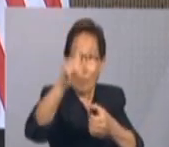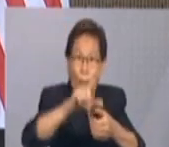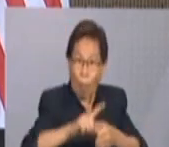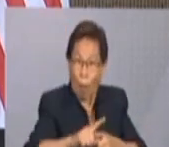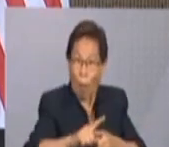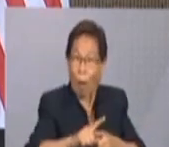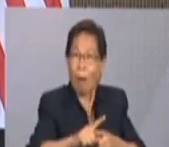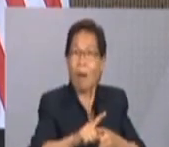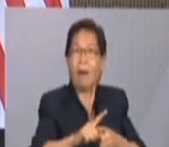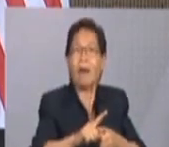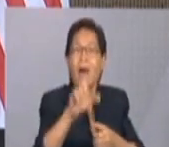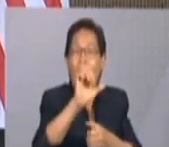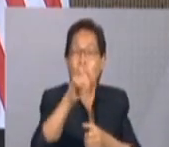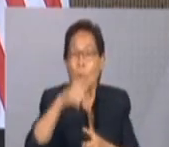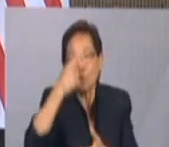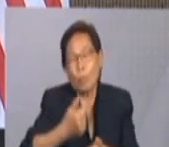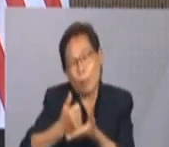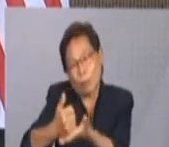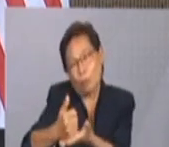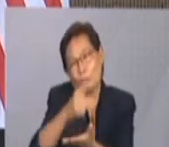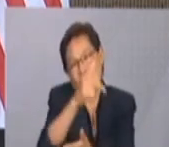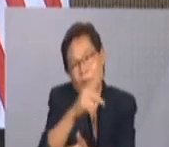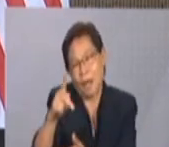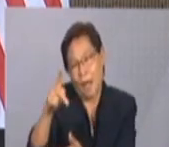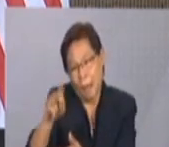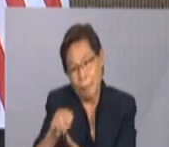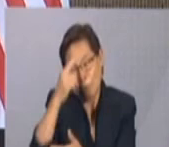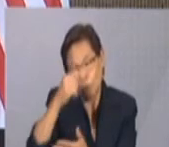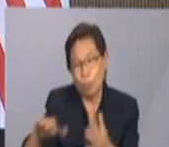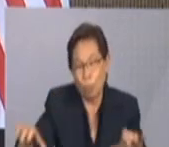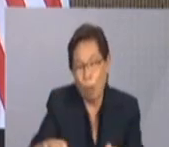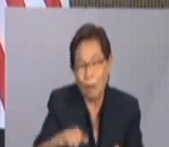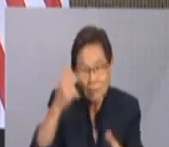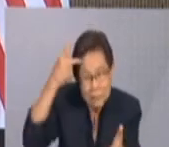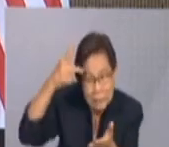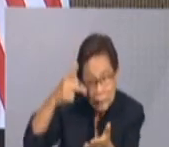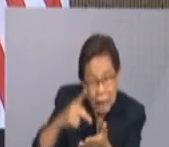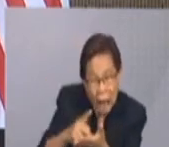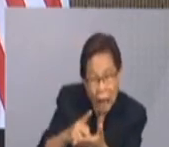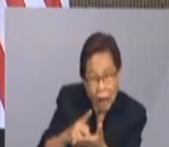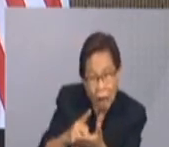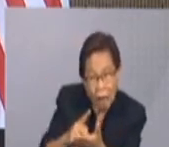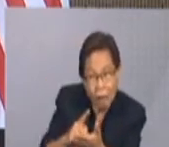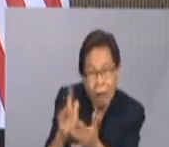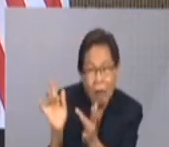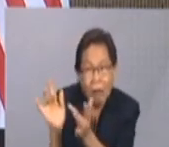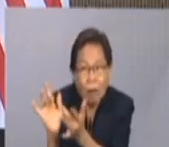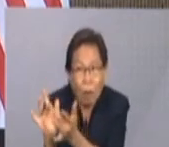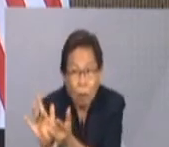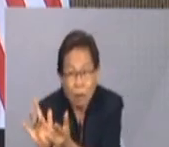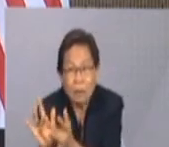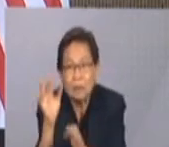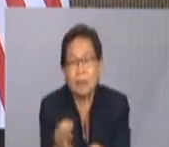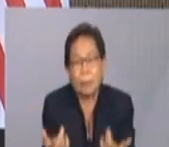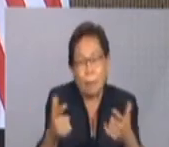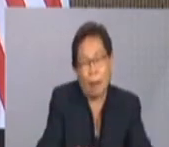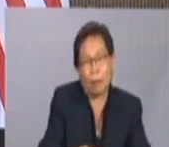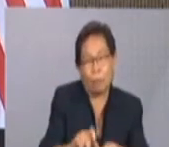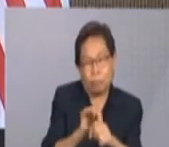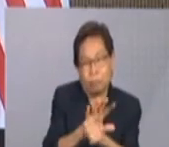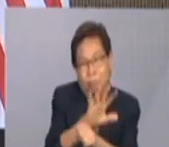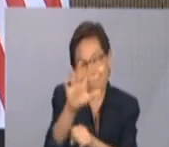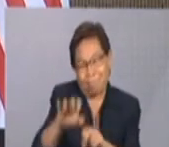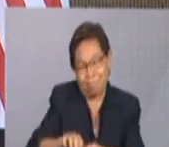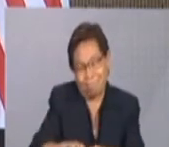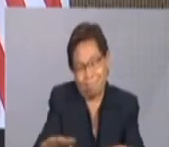membantu pihak Kementerian Kesehatan melakukan pemesanan kontak jika berlaku jangkitan baru ini